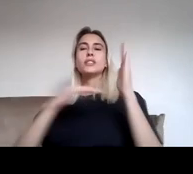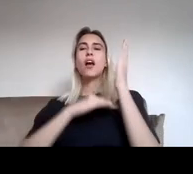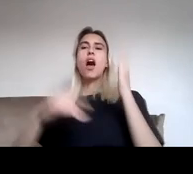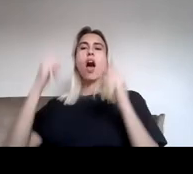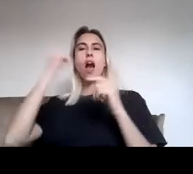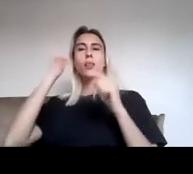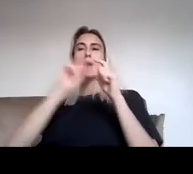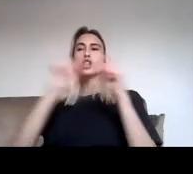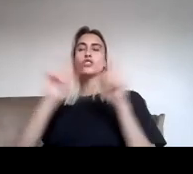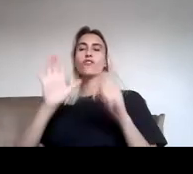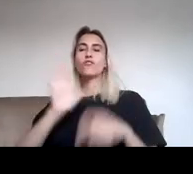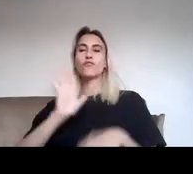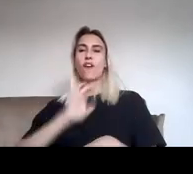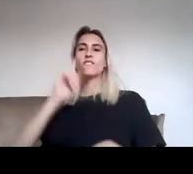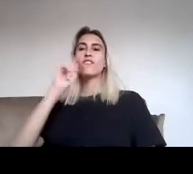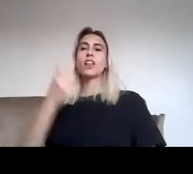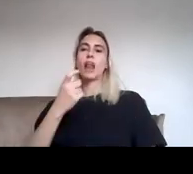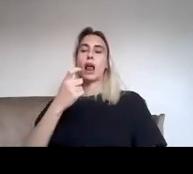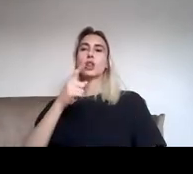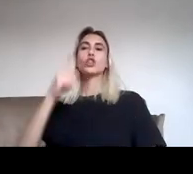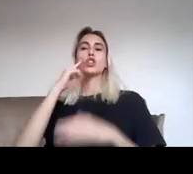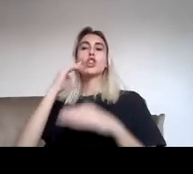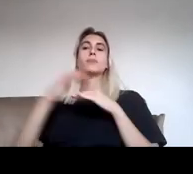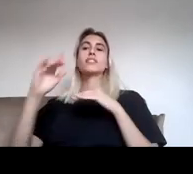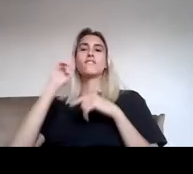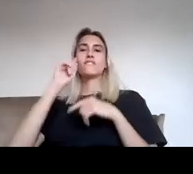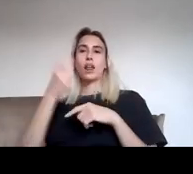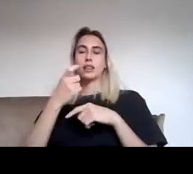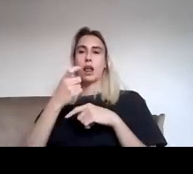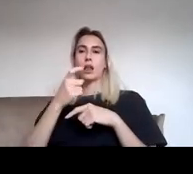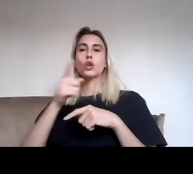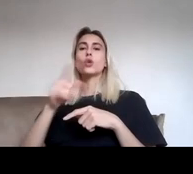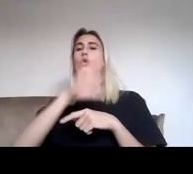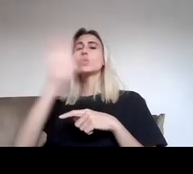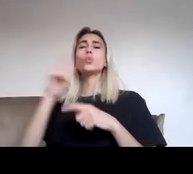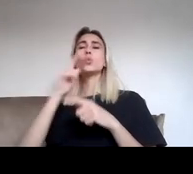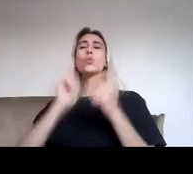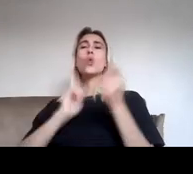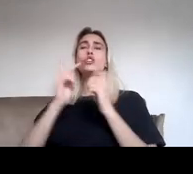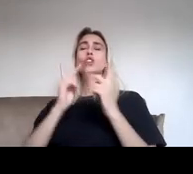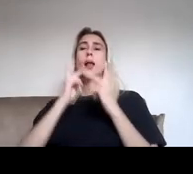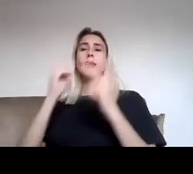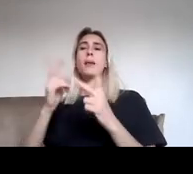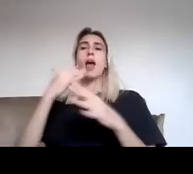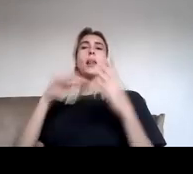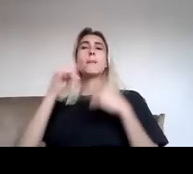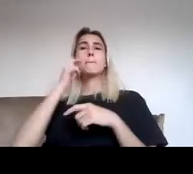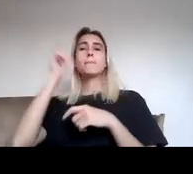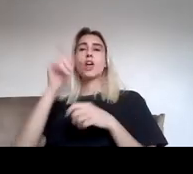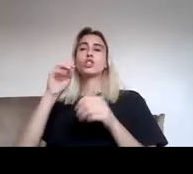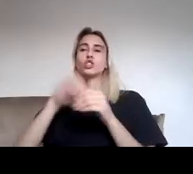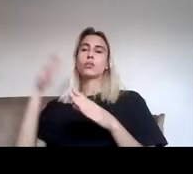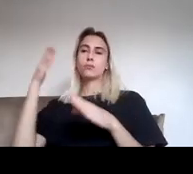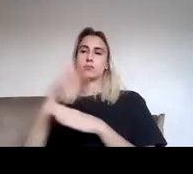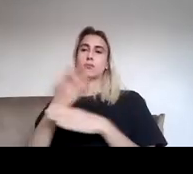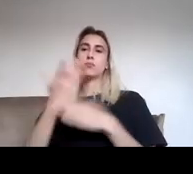Özellikle bir farkındalık, bir toplumsal farkındalık ve bütün kullanıcılara ait farkındalık. Bu arada engelli bireyler de dahil bu farkındalık eğitimlerine.